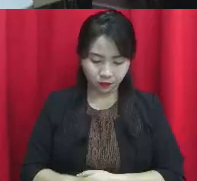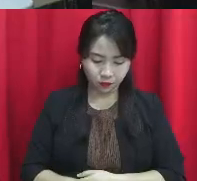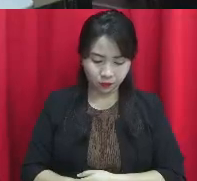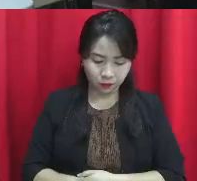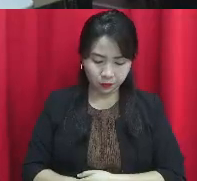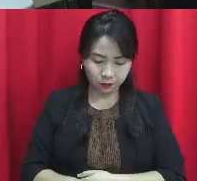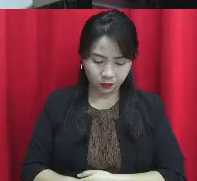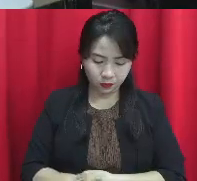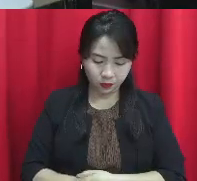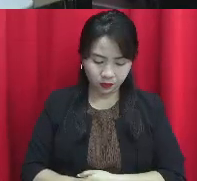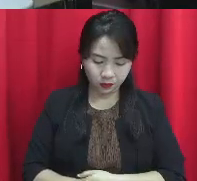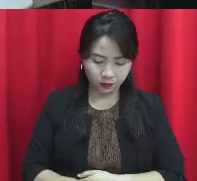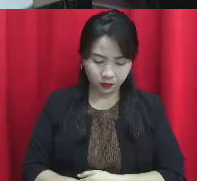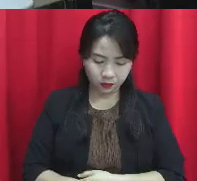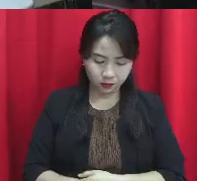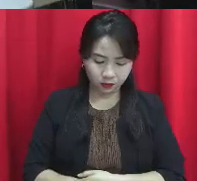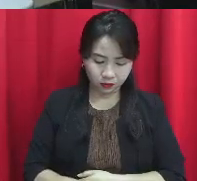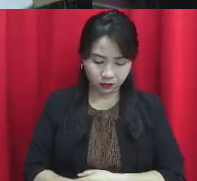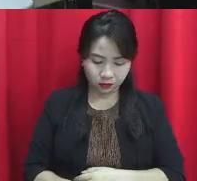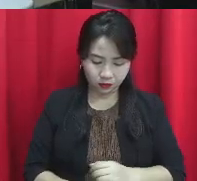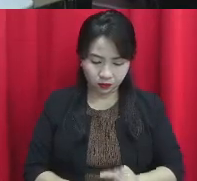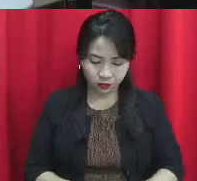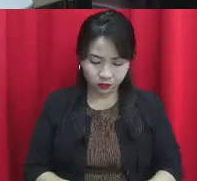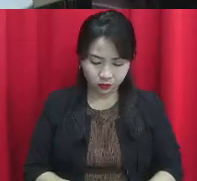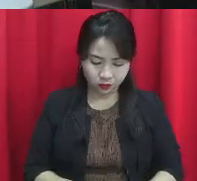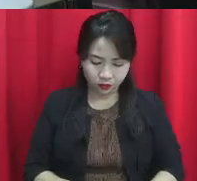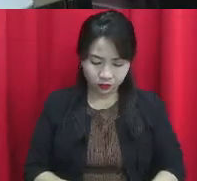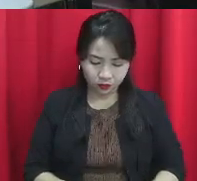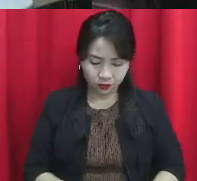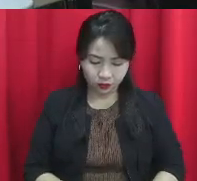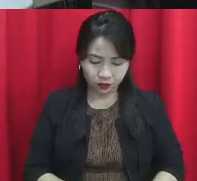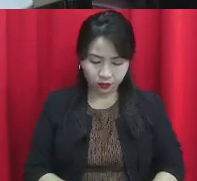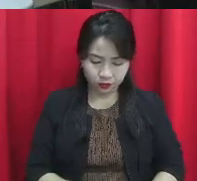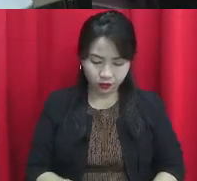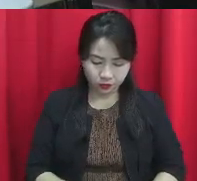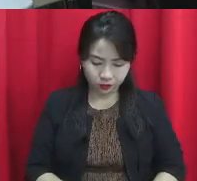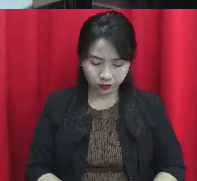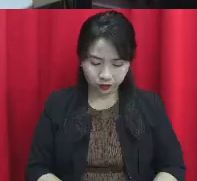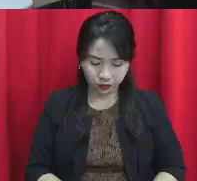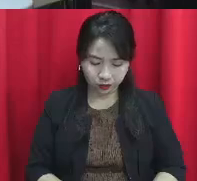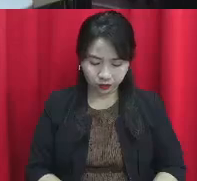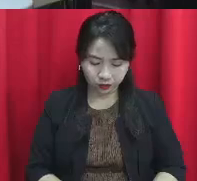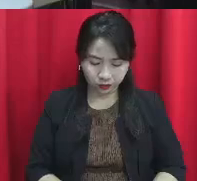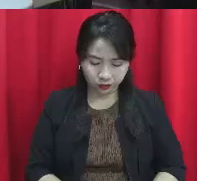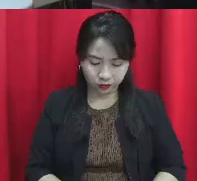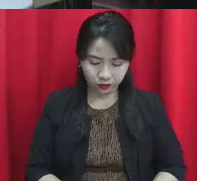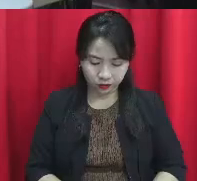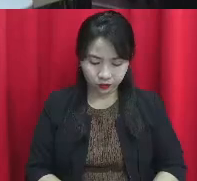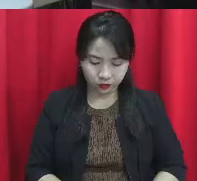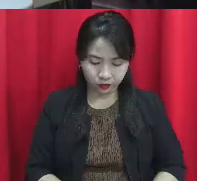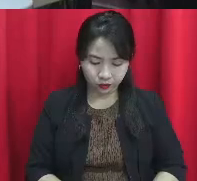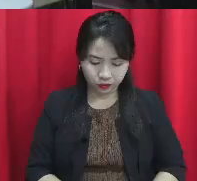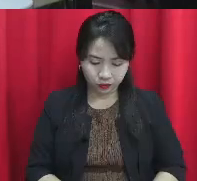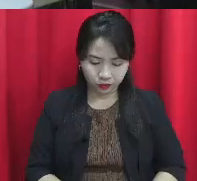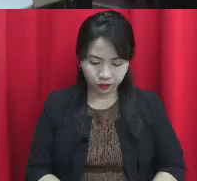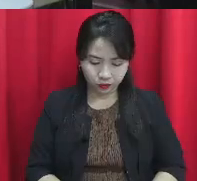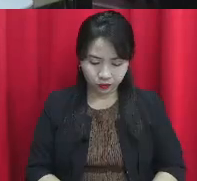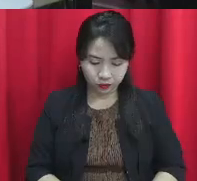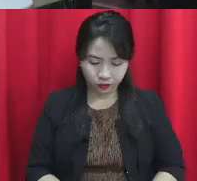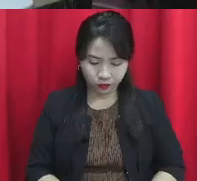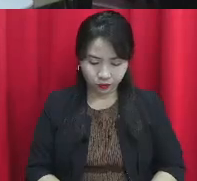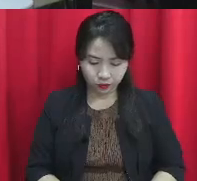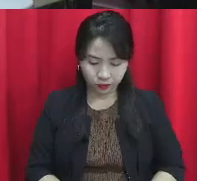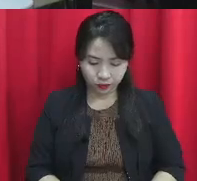Will Of The Lord is Alam niyo po church maganda yung binagay po sa atin na sir makina na yon at gusto ko lang sabihin idagdag po